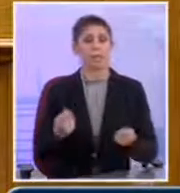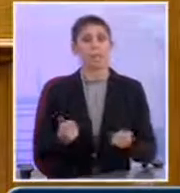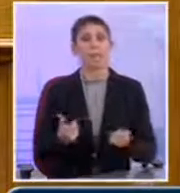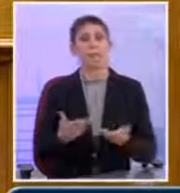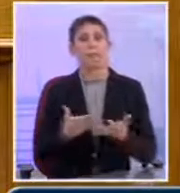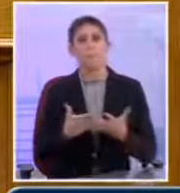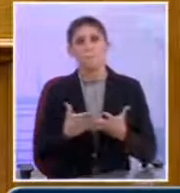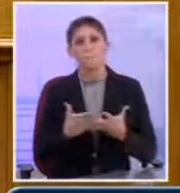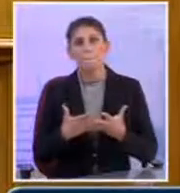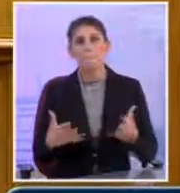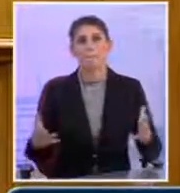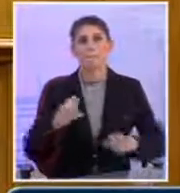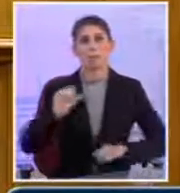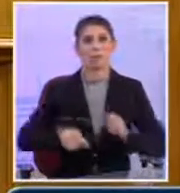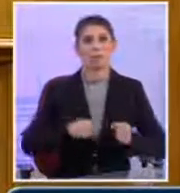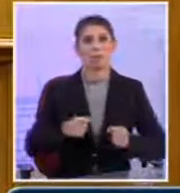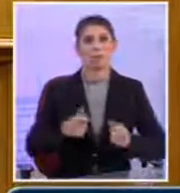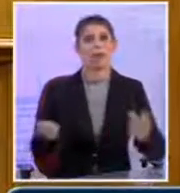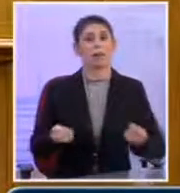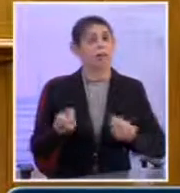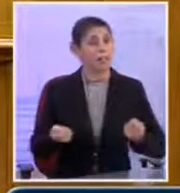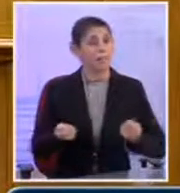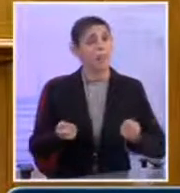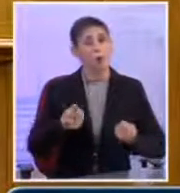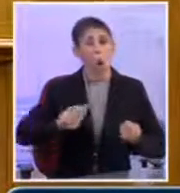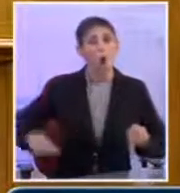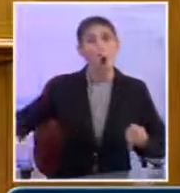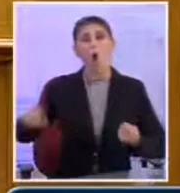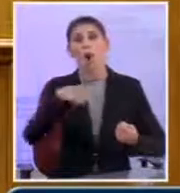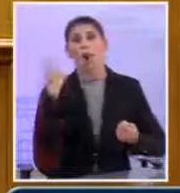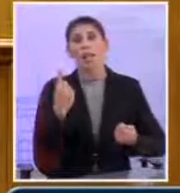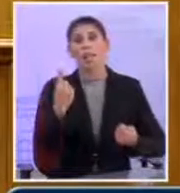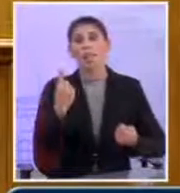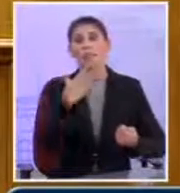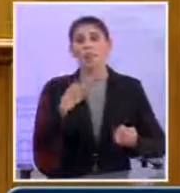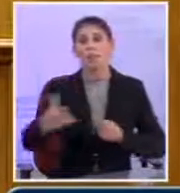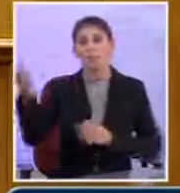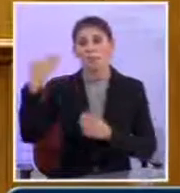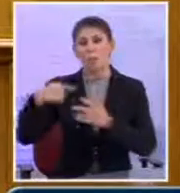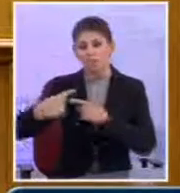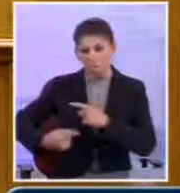προσπάθεια να γίνουμε όλοι ένα. Να ταυτιστούμε με το φαύλο παρελθόν.